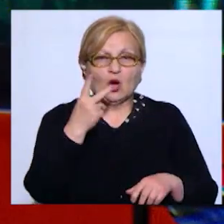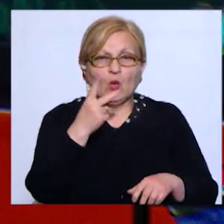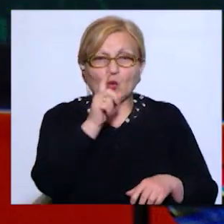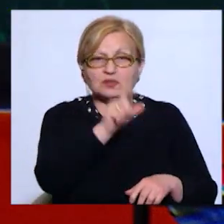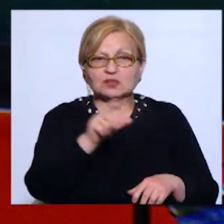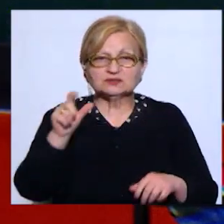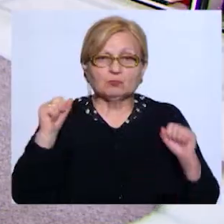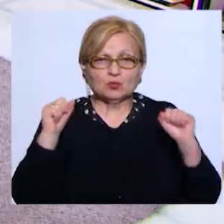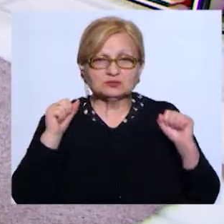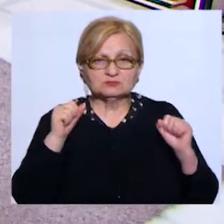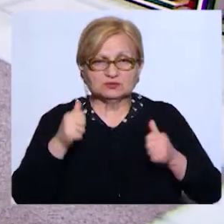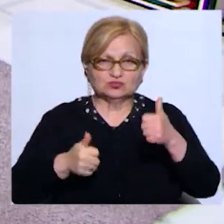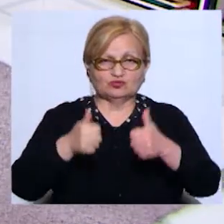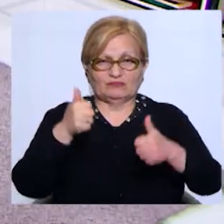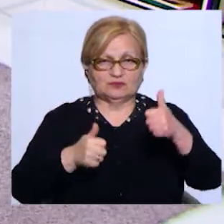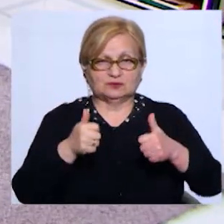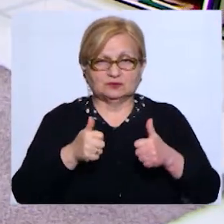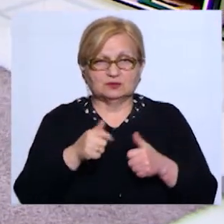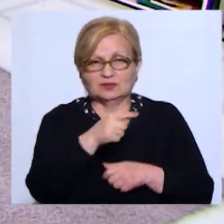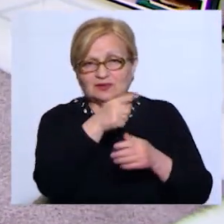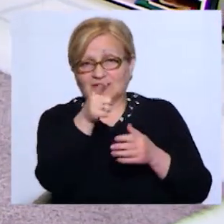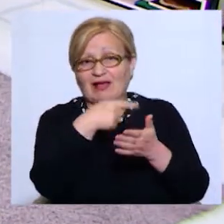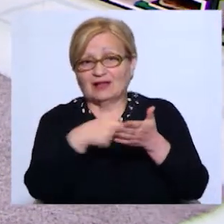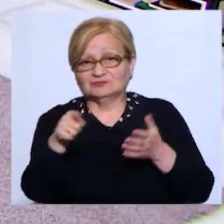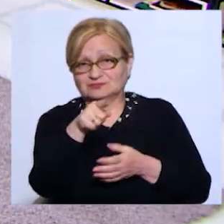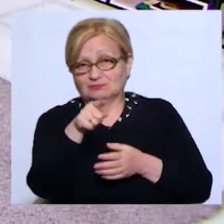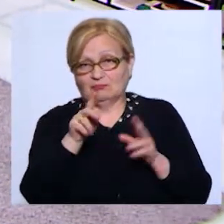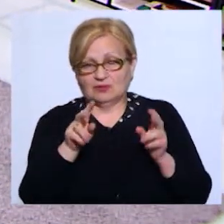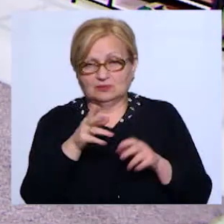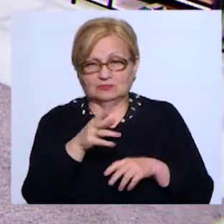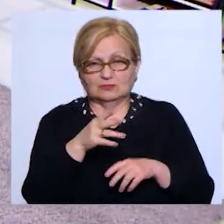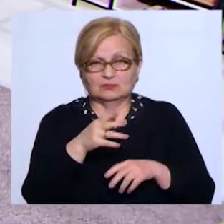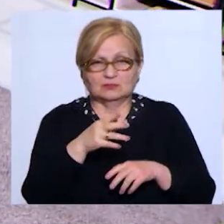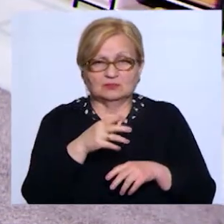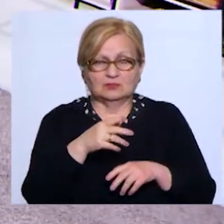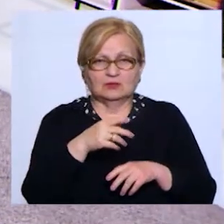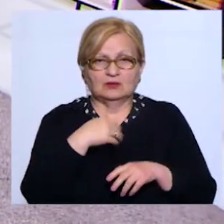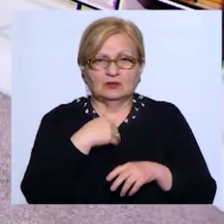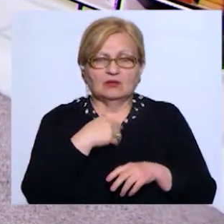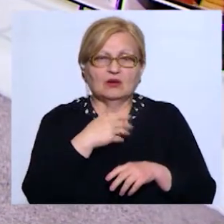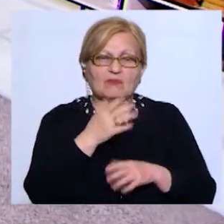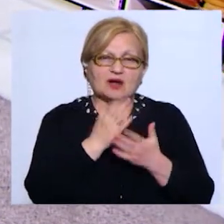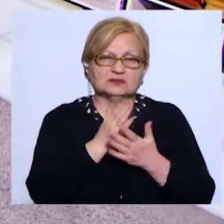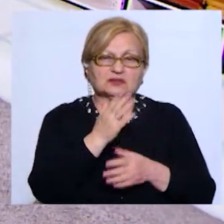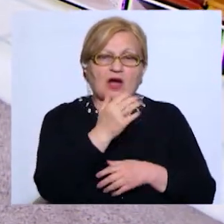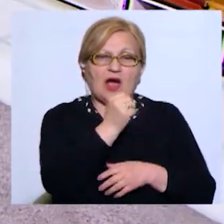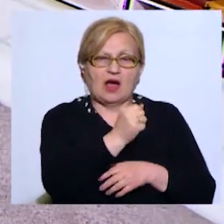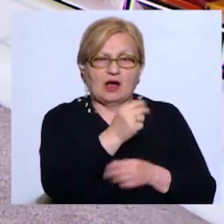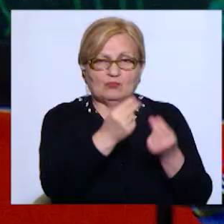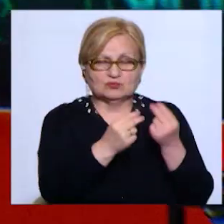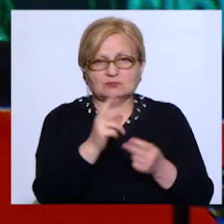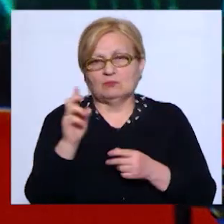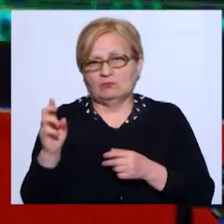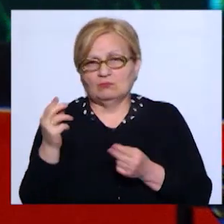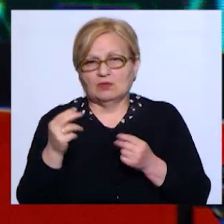მონაცემების შედარება აღნიშნული მეთოდით, ანუ რატოა მნიშვნელოვანი. აი მაგალითად, გვყავს ამ მოთამაშე და ბე მოთამაშე სიტყვაზე და მე